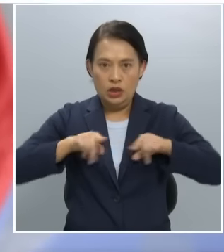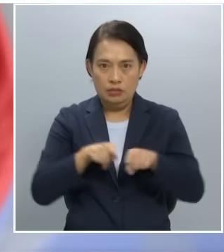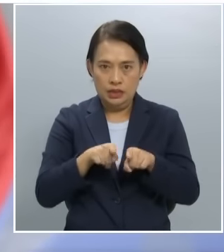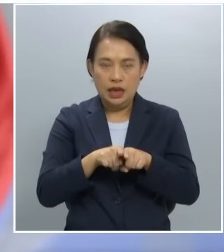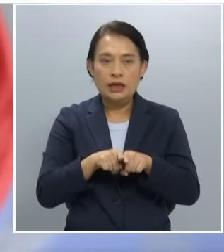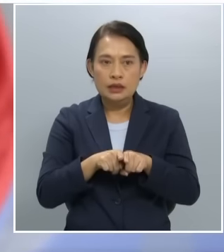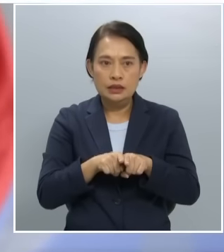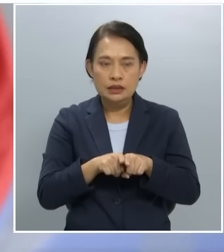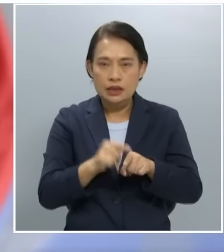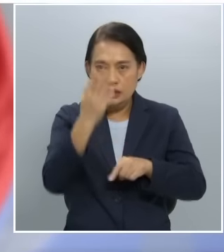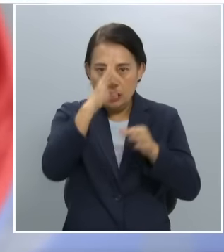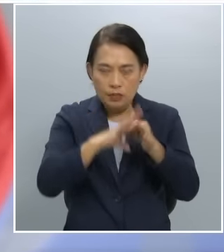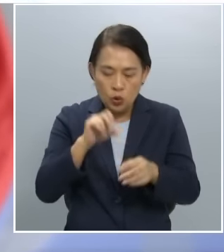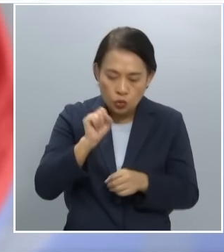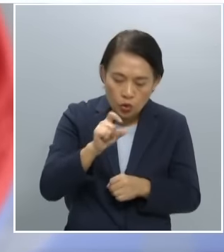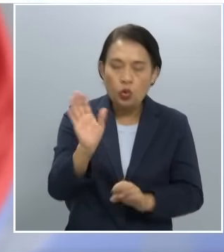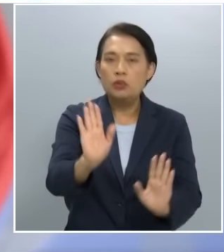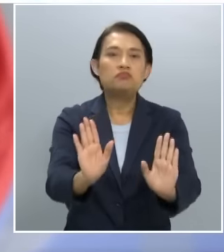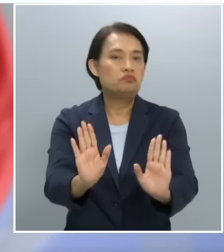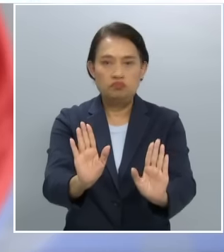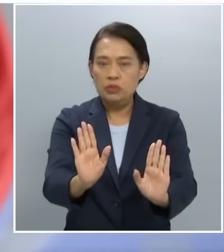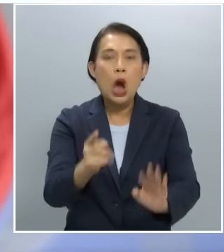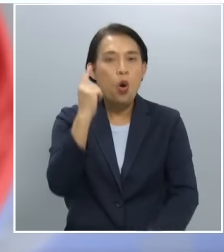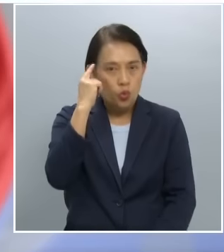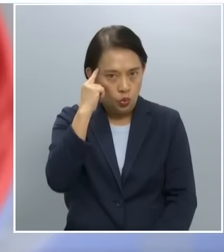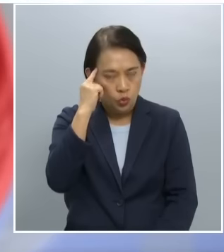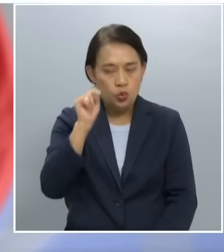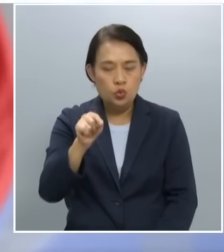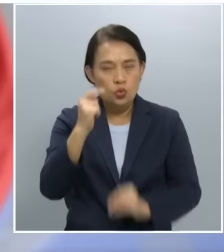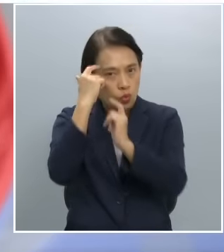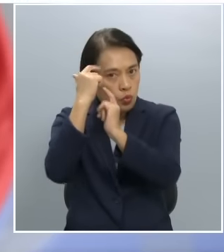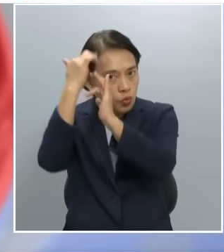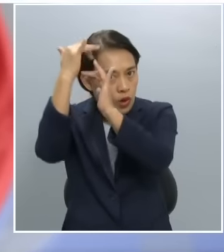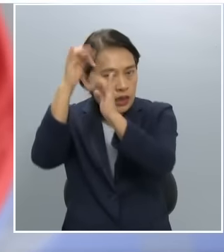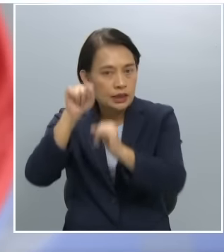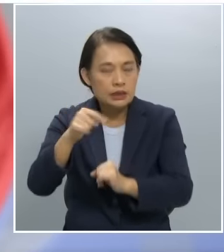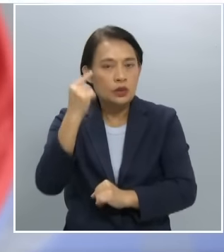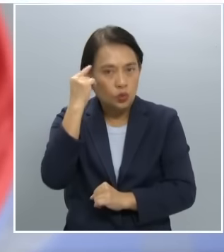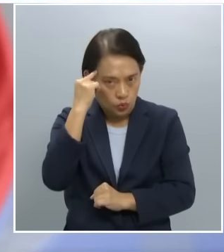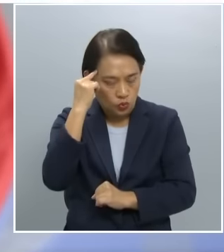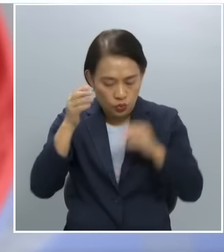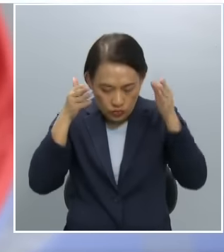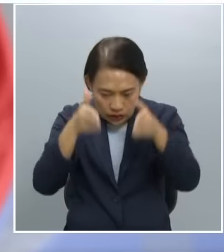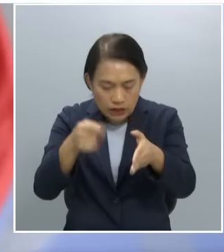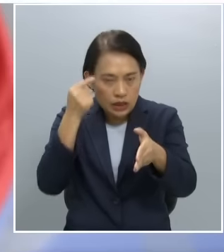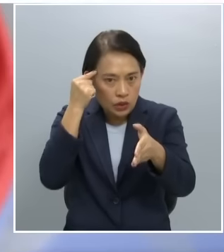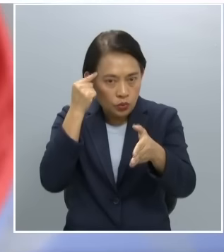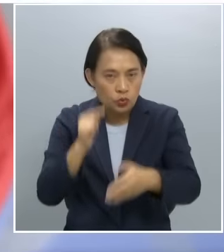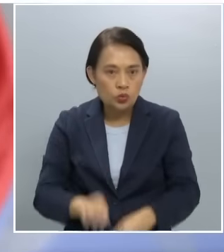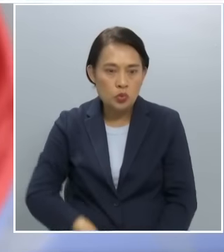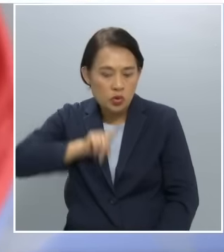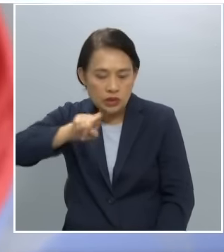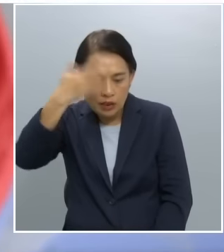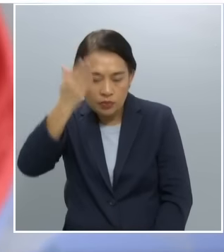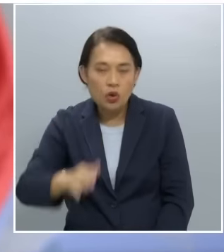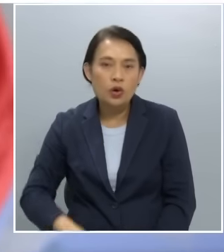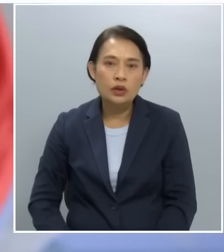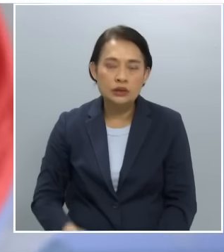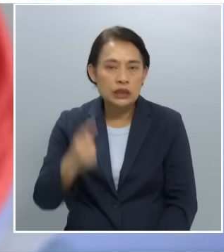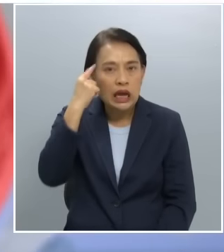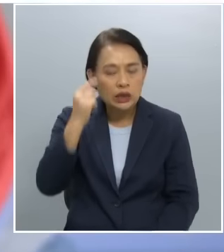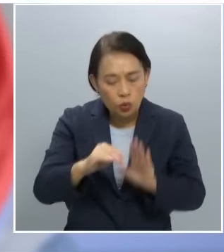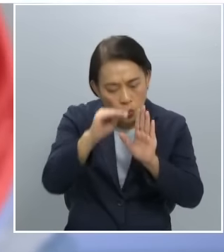คือคืออย่าเพิ่งวู่วามค่ะอย่าเพิ่งวู่วามรู้แหละว่าตั้งใจมีความตั้งใจมีความอยากแต่ก็อย่าวู่วามอค่ะเช็คก่อน 1 2 3 4ให้มันรู้ว่ายัง